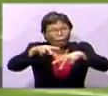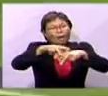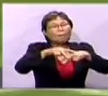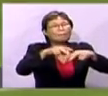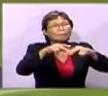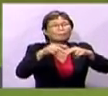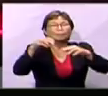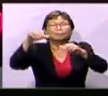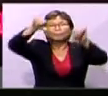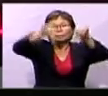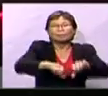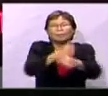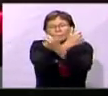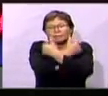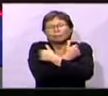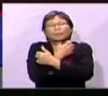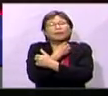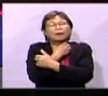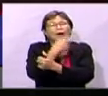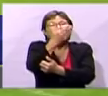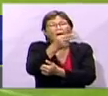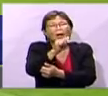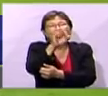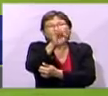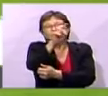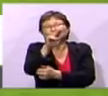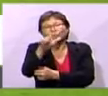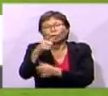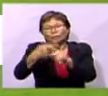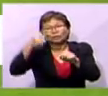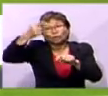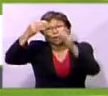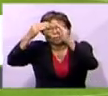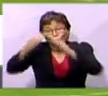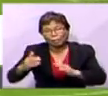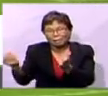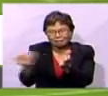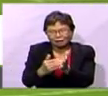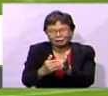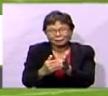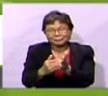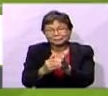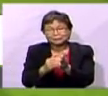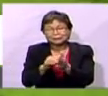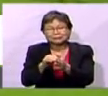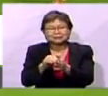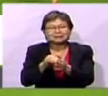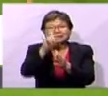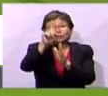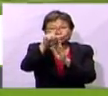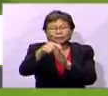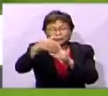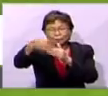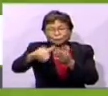menewaskan penjaga gol Perak Muhammad Hafizul Hakim. Bagaimanapun, tuan rumah sekali lagi disentak selang seminit selepas